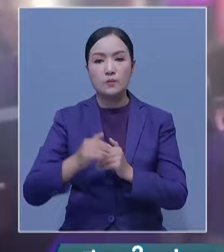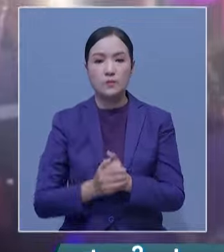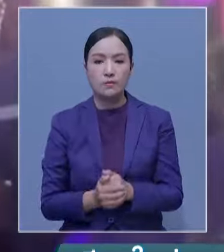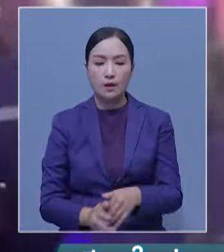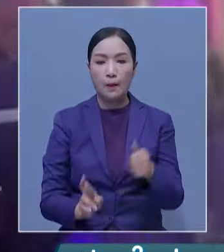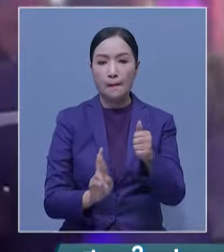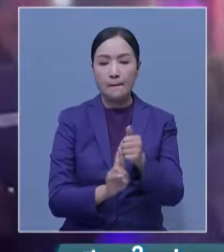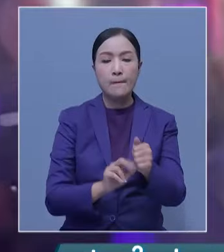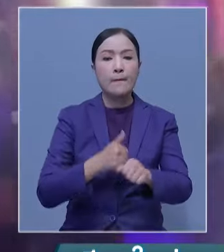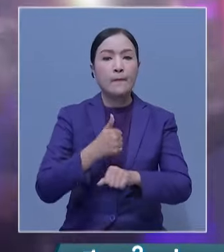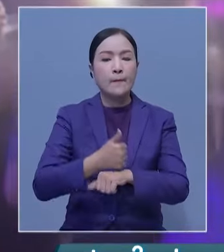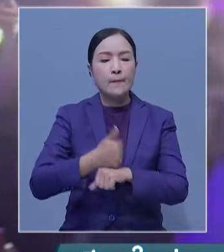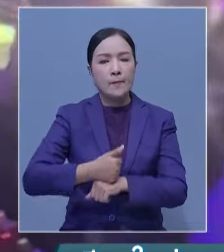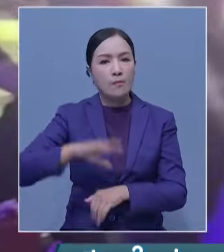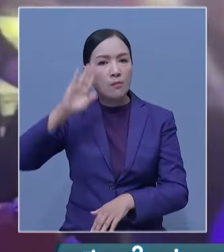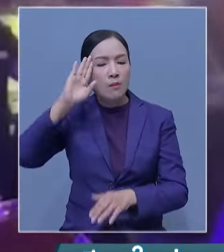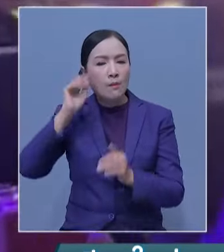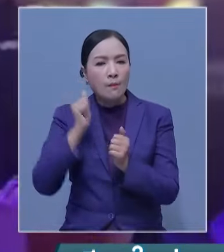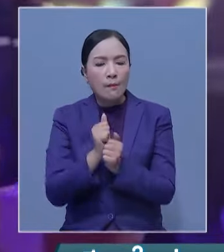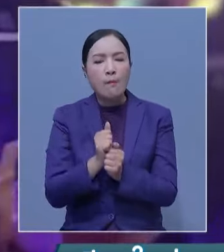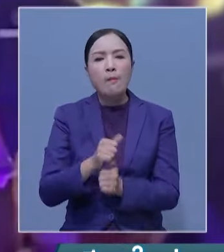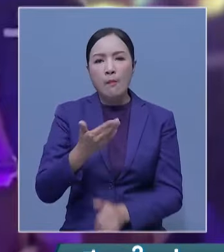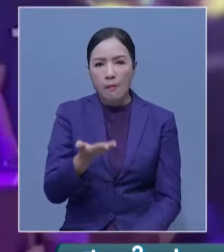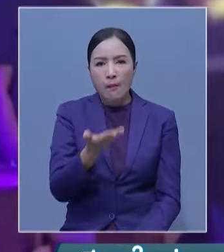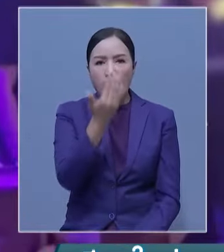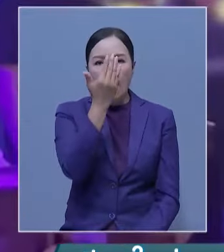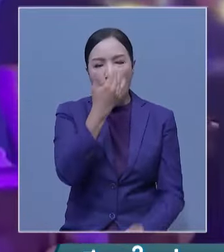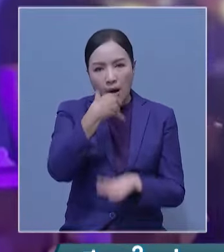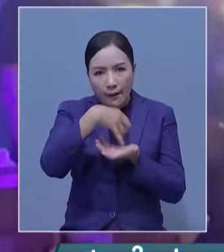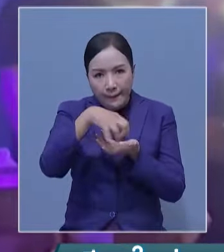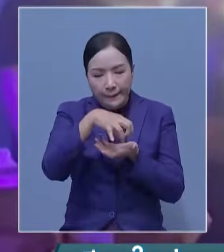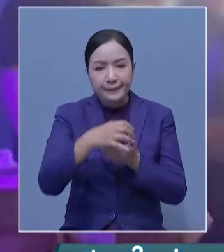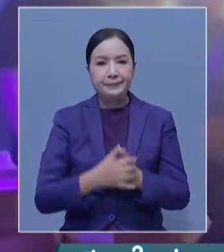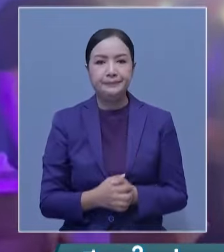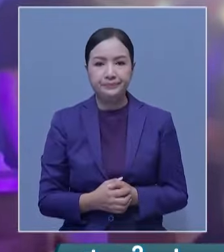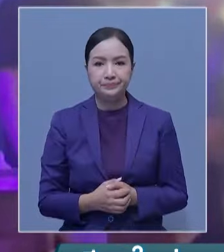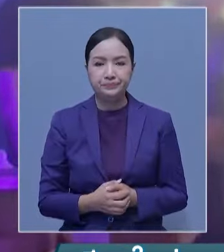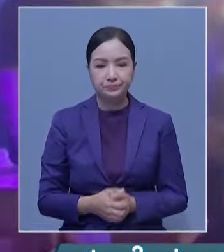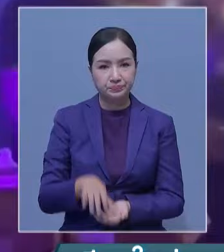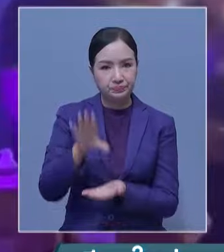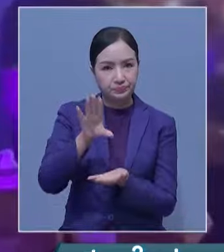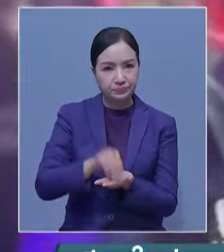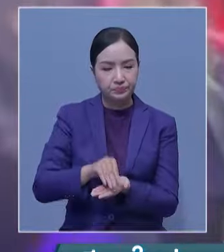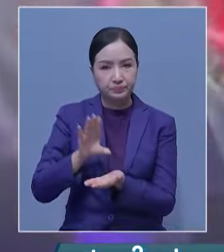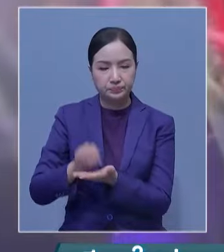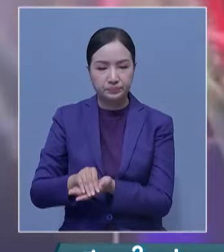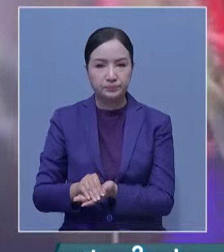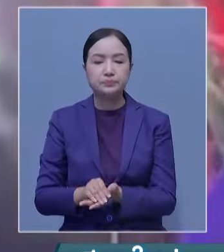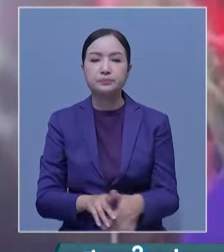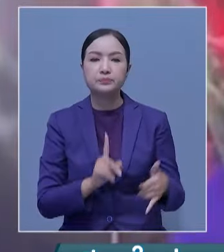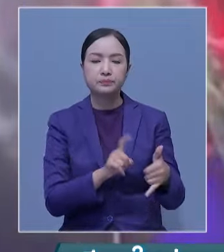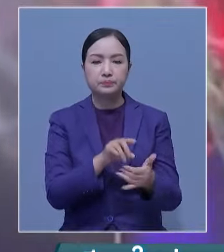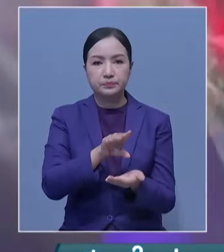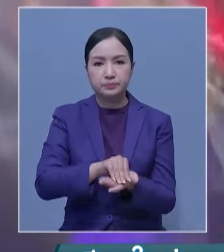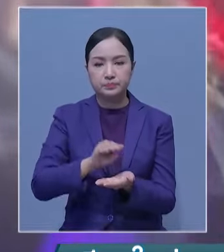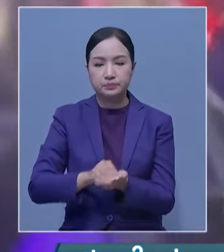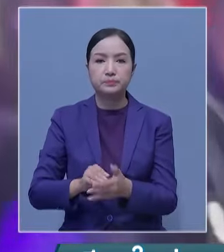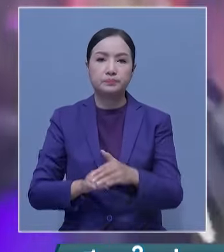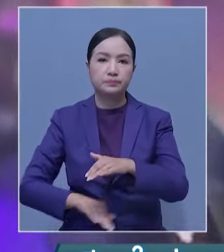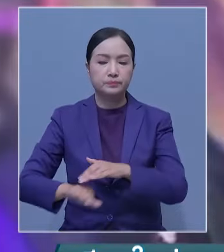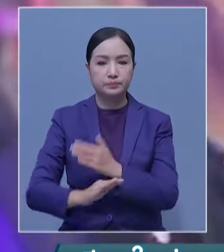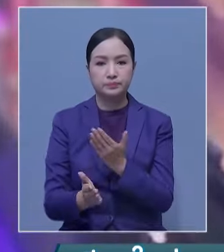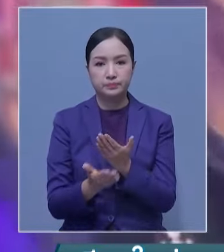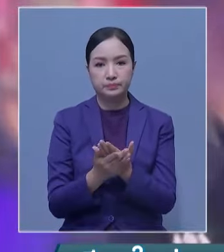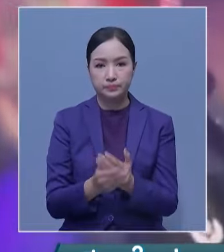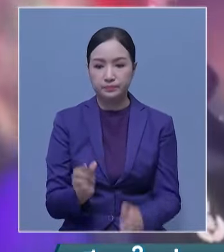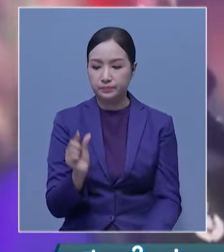รองผู้กำกับการสืบสวนสพเชียงใหม่ท่านบอกแบบนี้ครับว่าต้องบันทึกสอบปากคำไว้เป็นหลักฐานแล้วก็เดี๋ยวจะนำของ